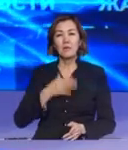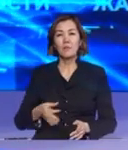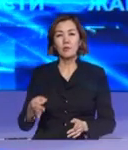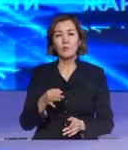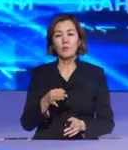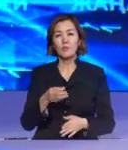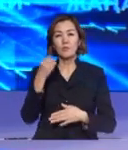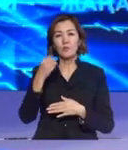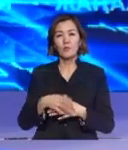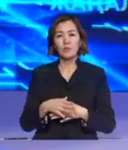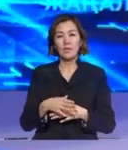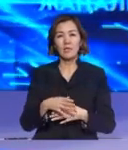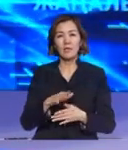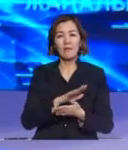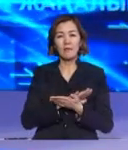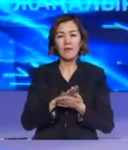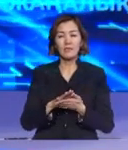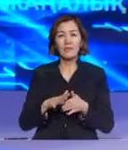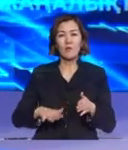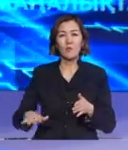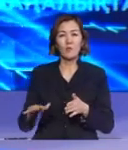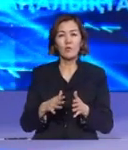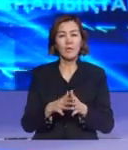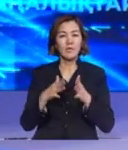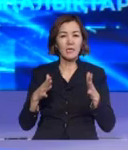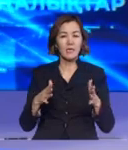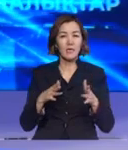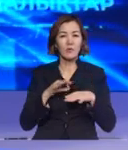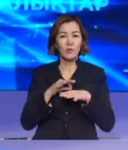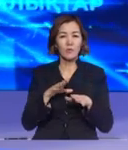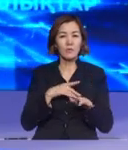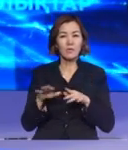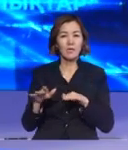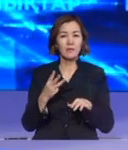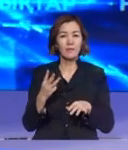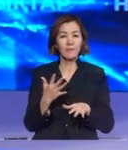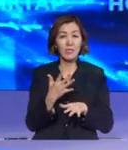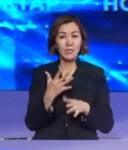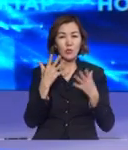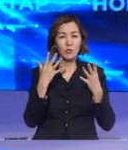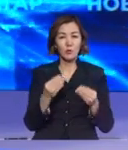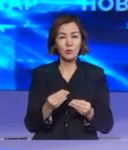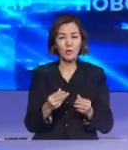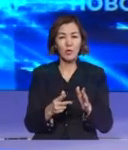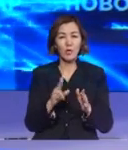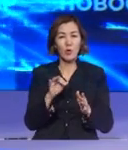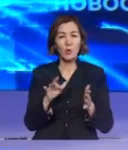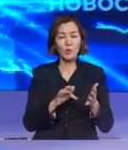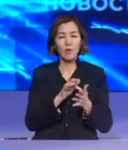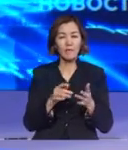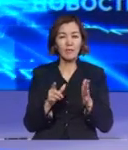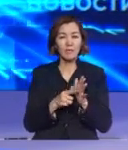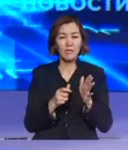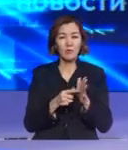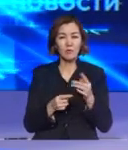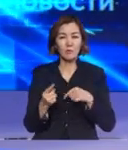Алматы облысы орталығында таза өлке эко-науқаны кең ауқымда өтіп жатыр. Акцияның 5-ші күнінде Қонаевтағы 800-ден аса бизнес нысаны